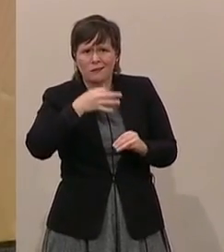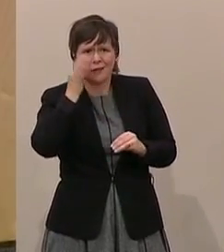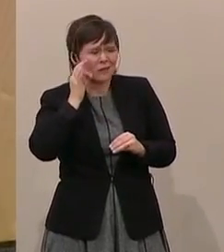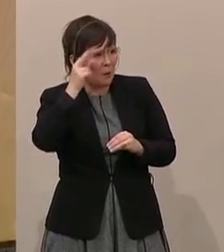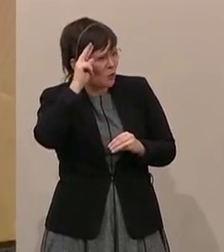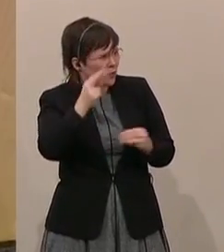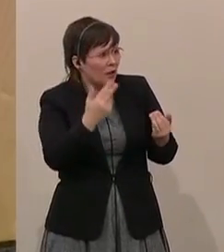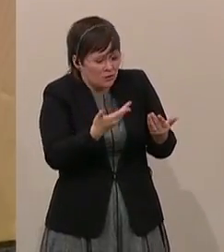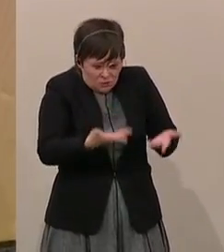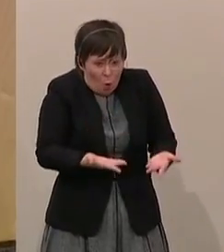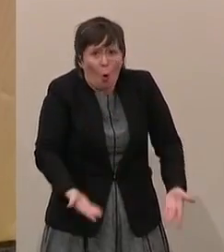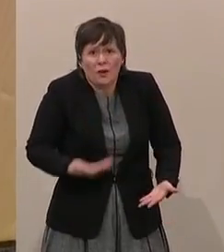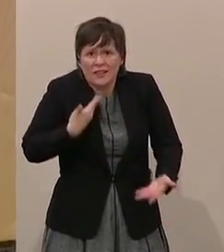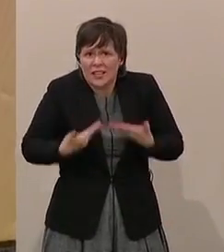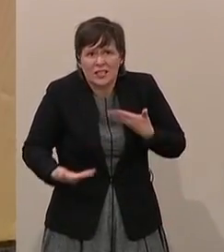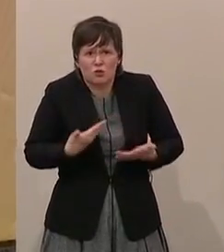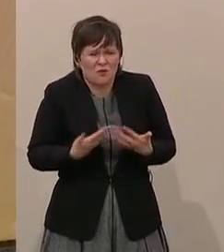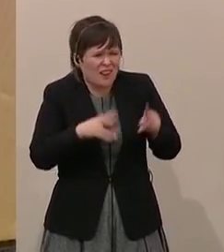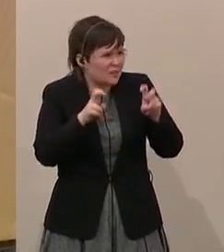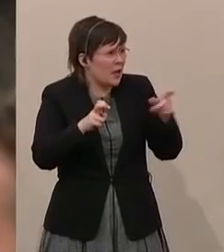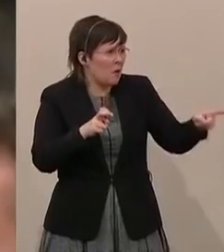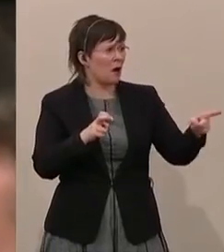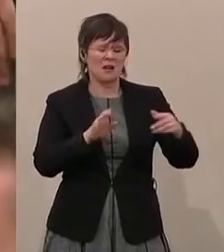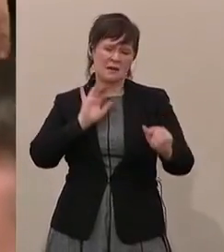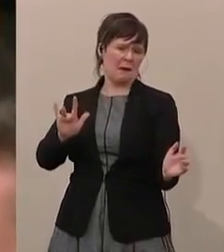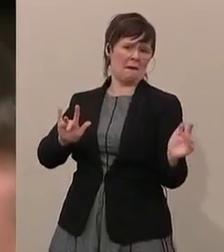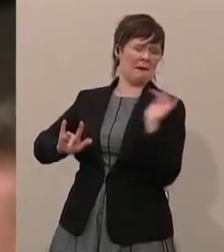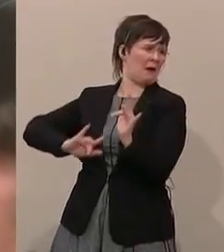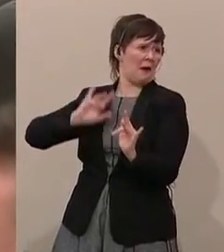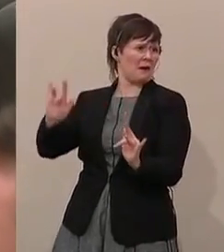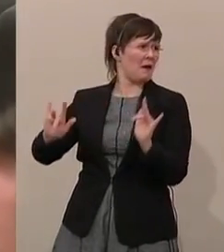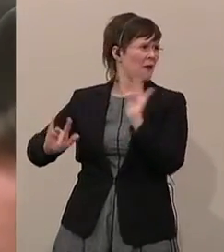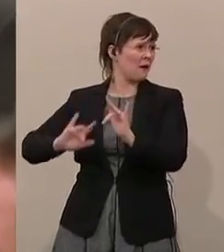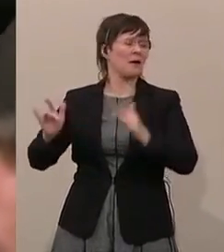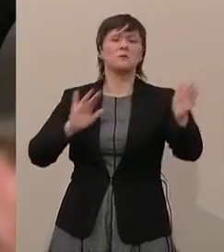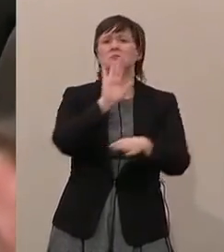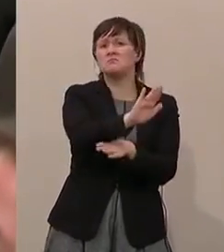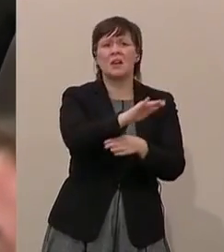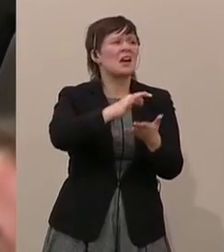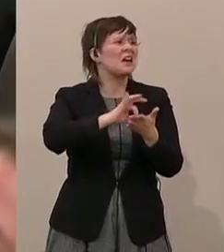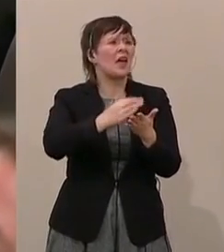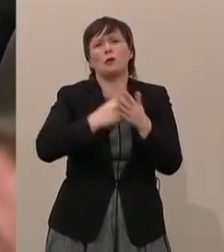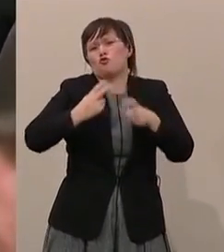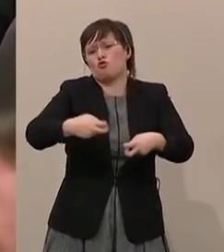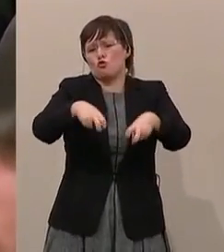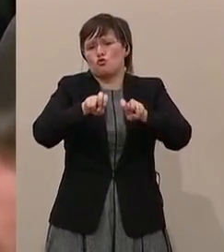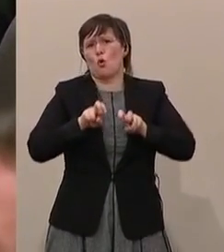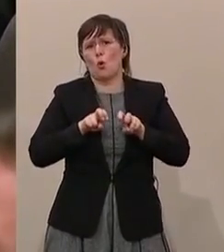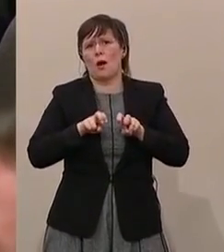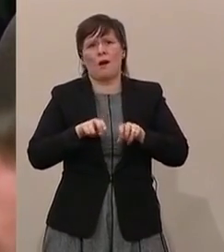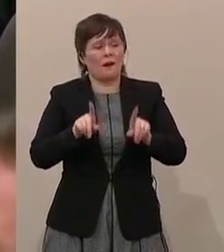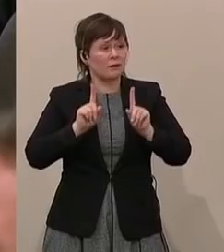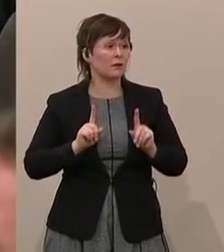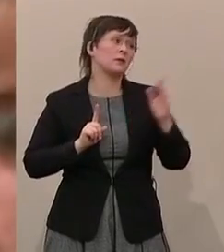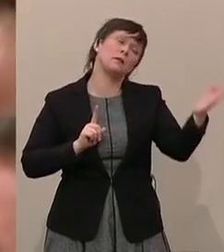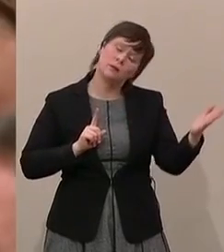mich wirklich. Ja, Sie kämpfen hier gegen Windmühlen, Ihr Don Quixote Kerne schon längst zurückgetreten. Liebe Freunde von der SPÖ, denkt euch